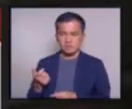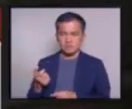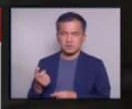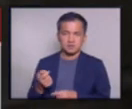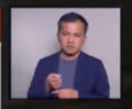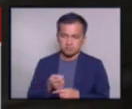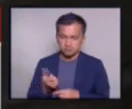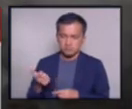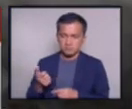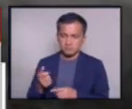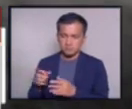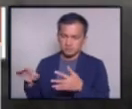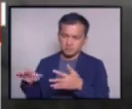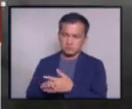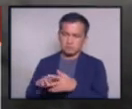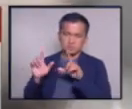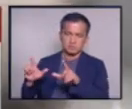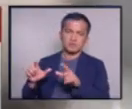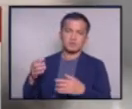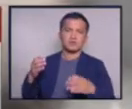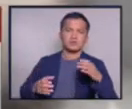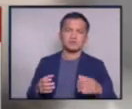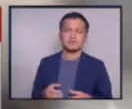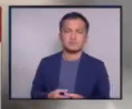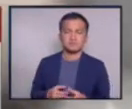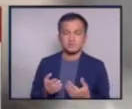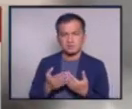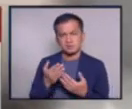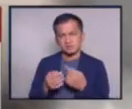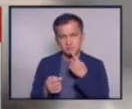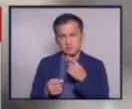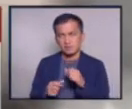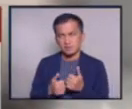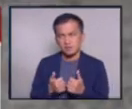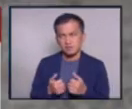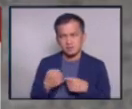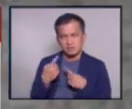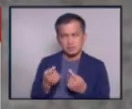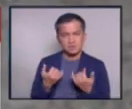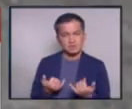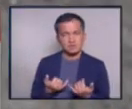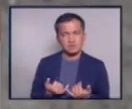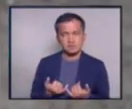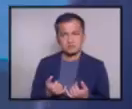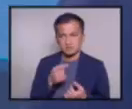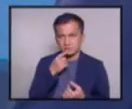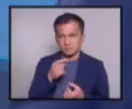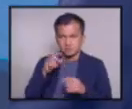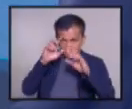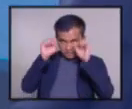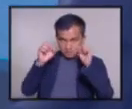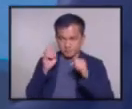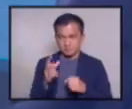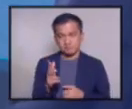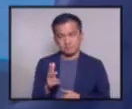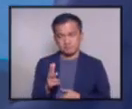offline, and charged in court. Madali pong sabihin, pero paano nga po hanggang ngayon sabi nga ni Pangulong